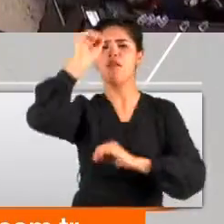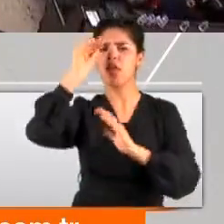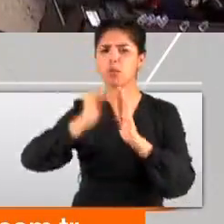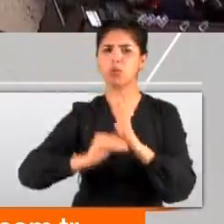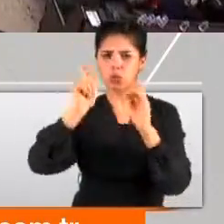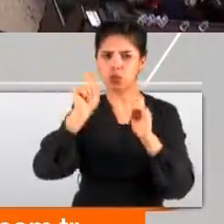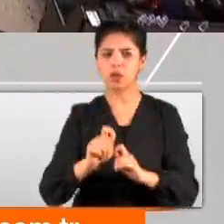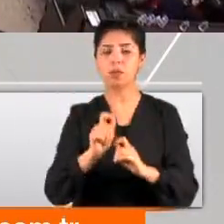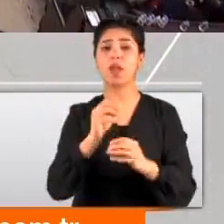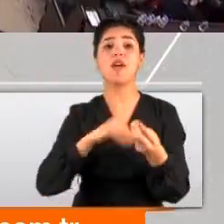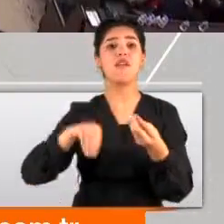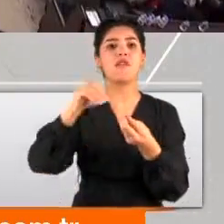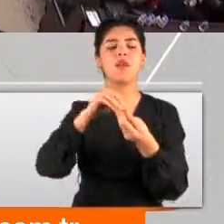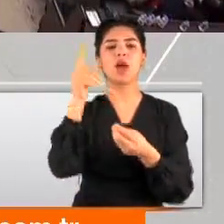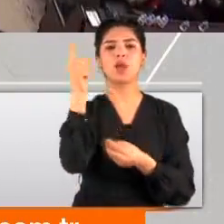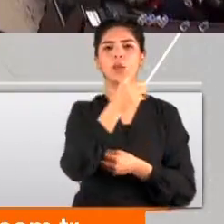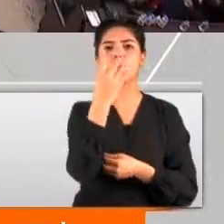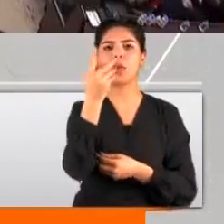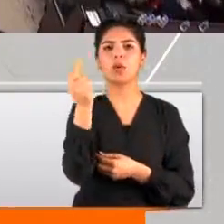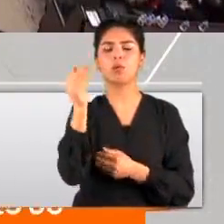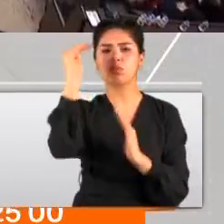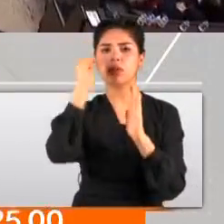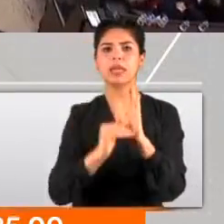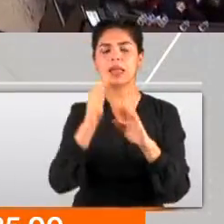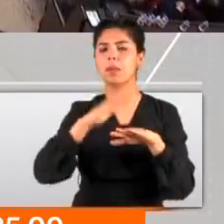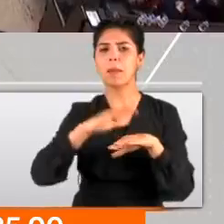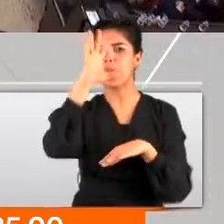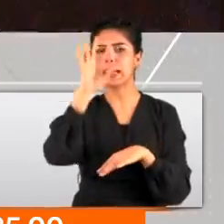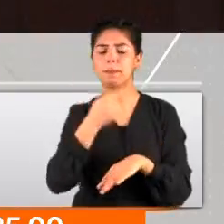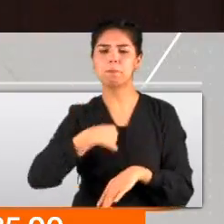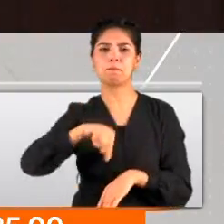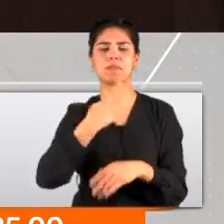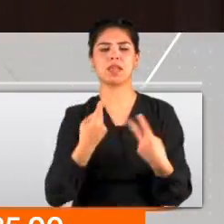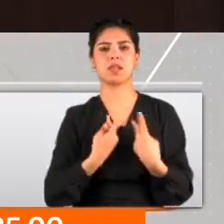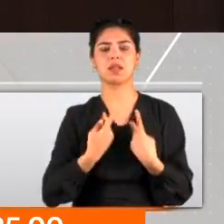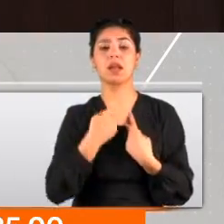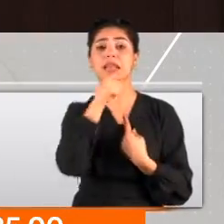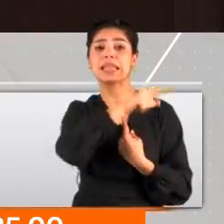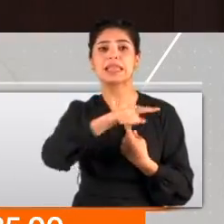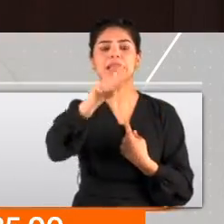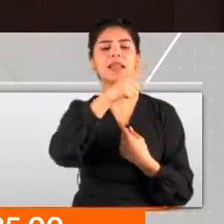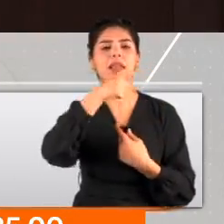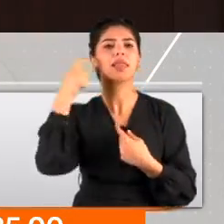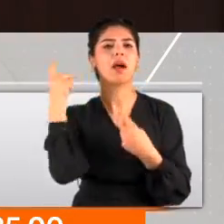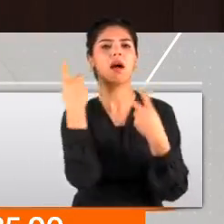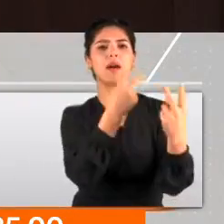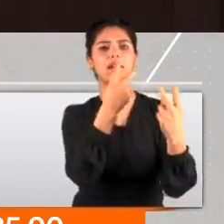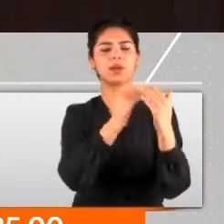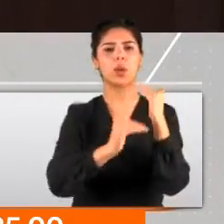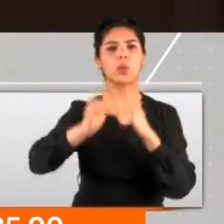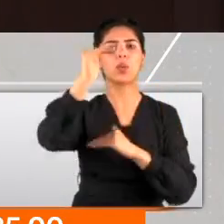Faizi %4,5'lara düşüren kimdi? Bizdik, biz. Sizin tarihiniz